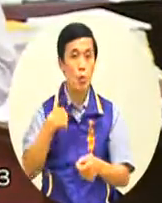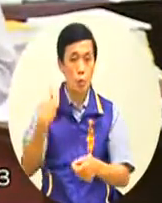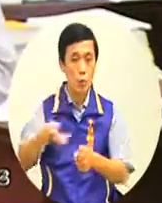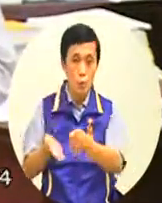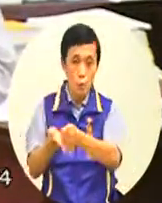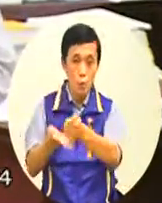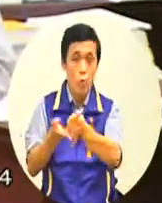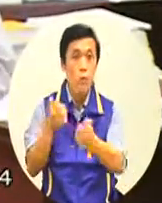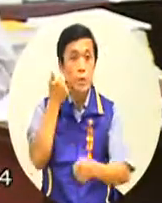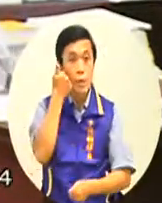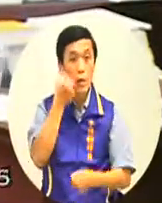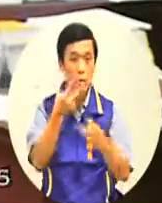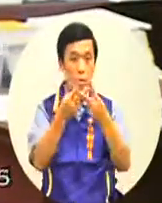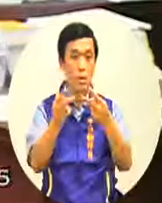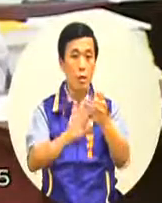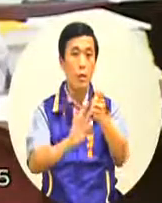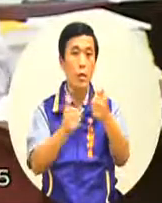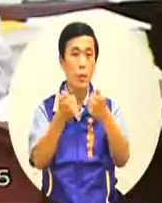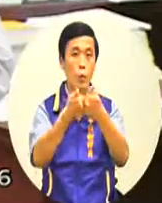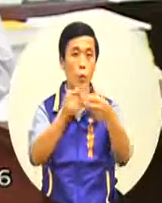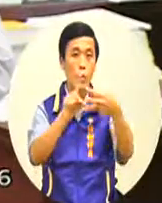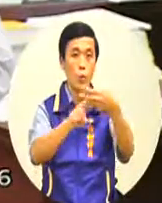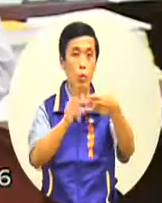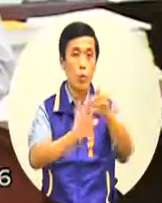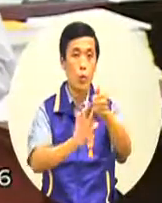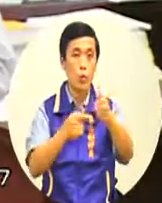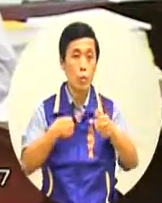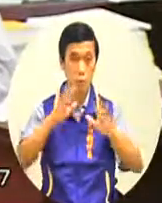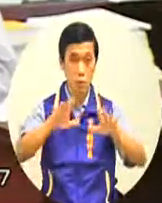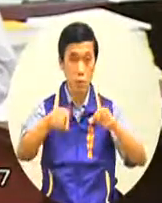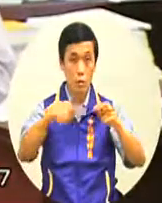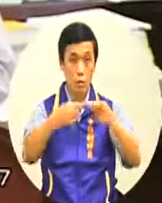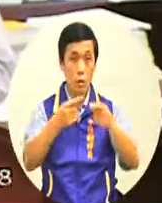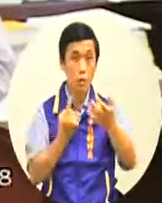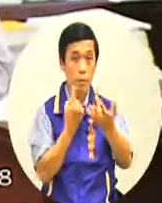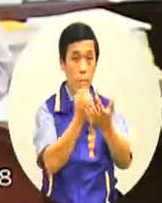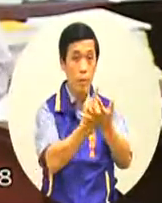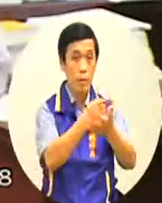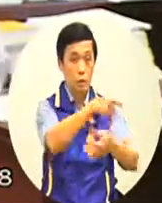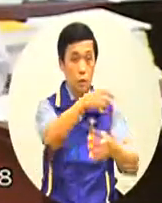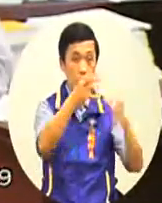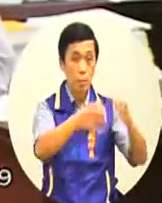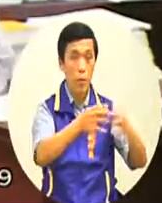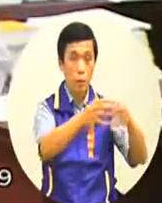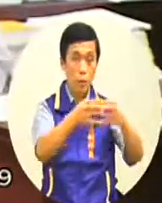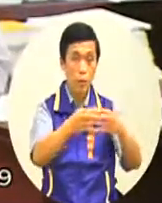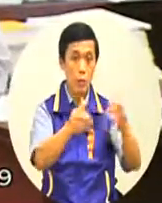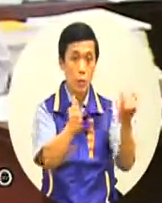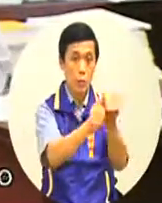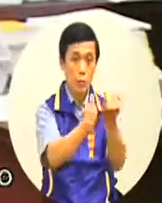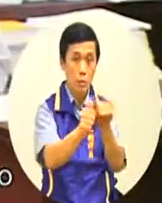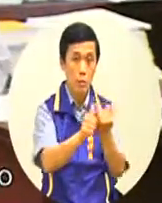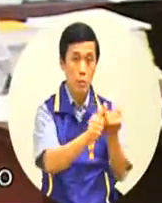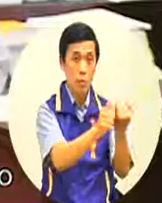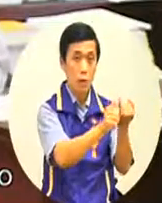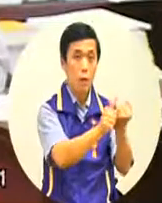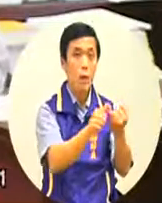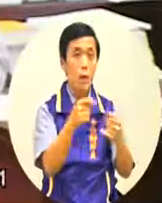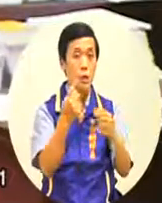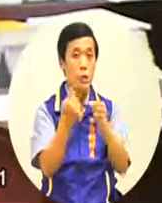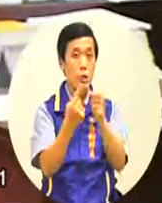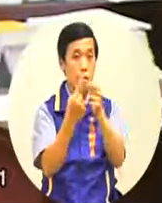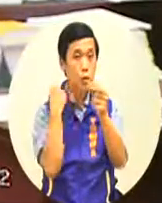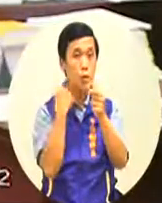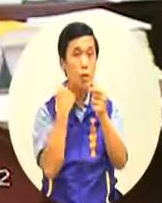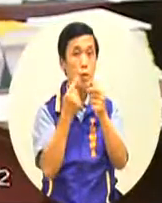委会主委啦，今年也去参加他们的那个团体婚礼，去年只有10对的客家新人，今